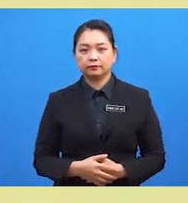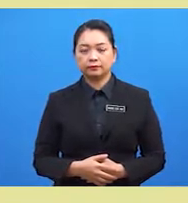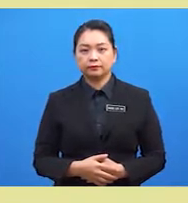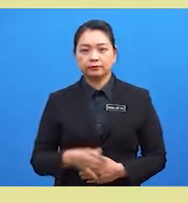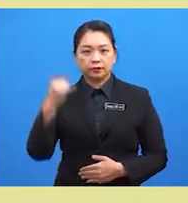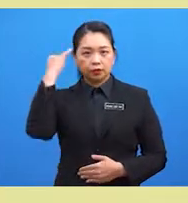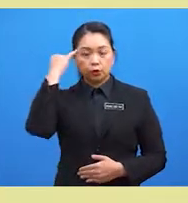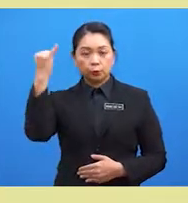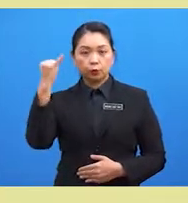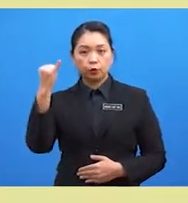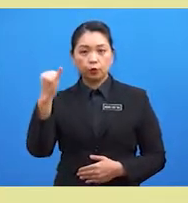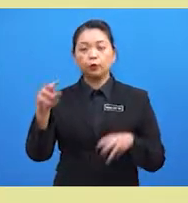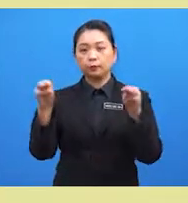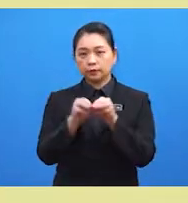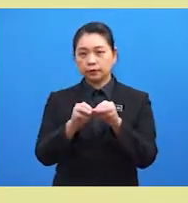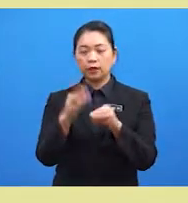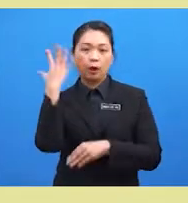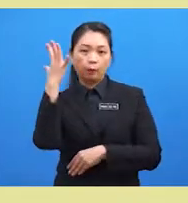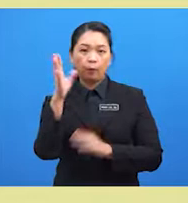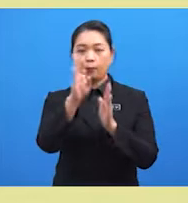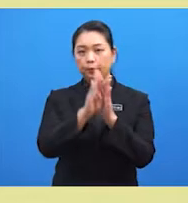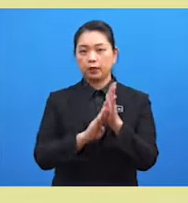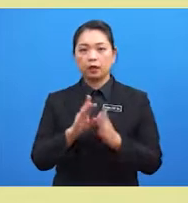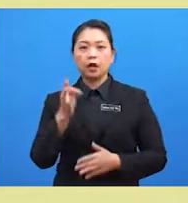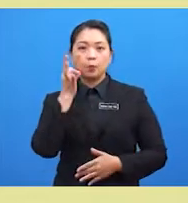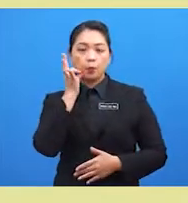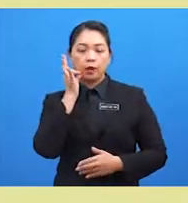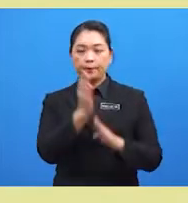Ilmu umpama pohon berbuah, baris 1.